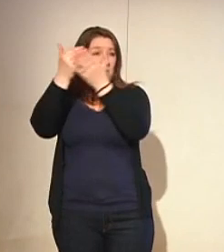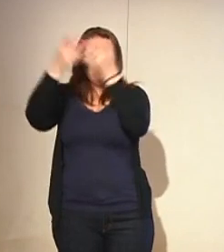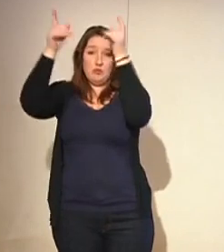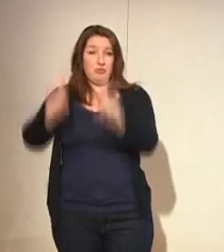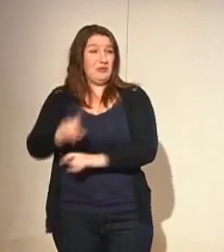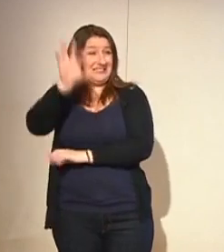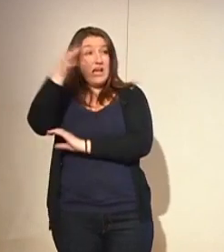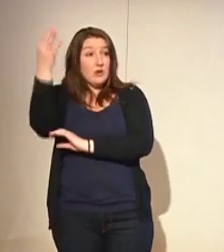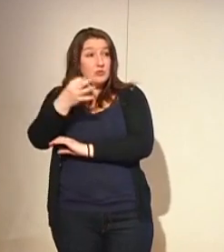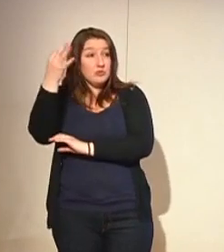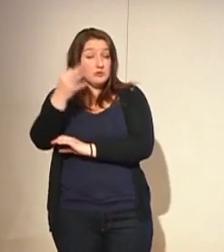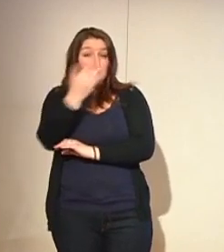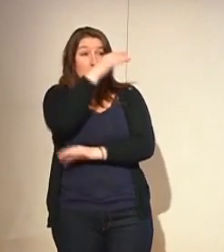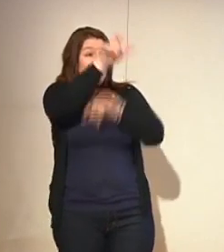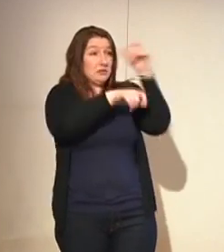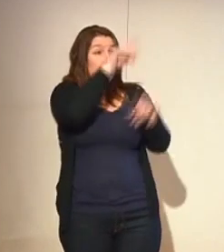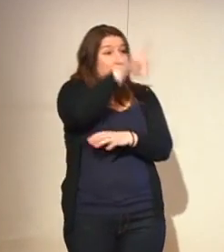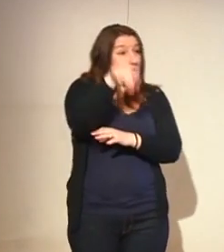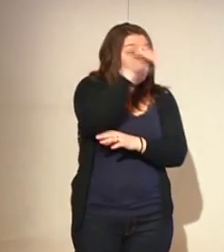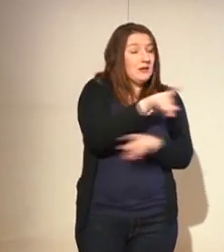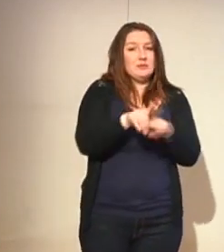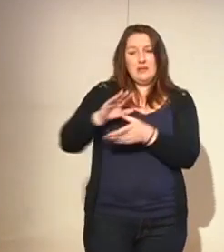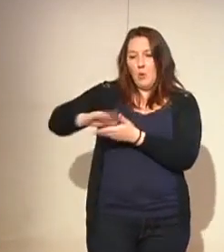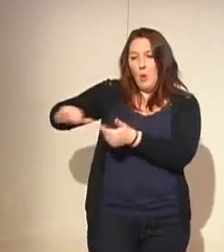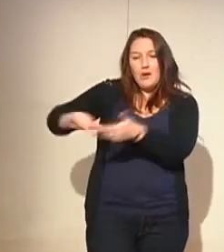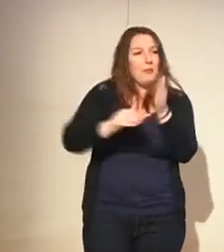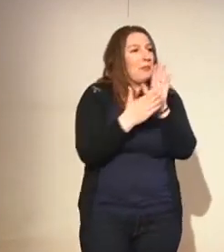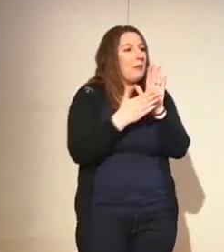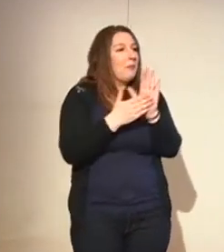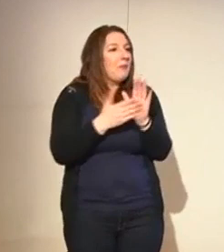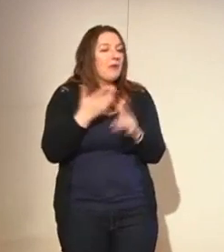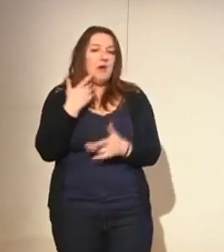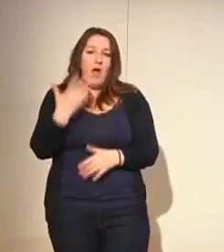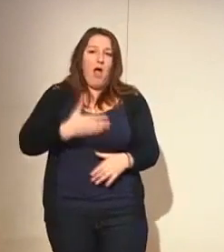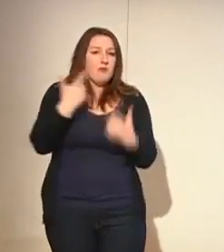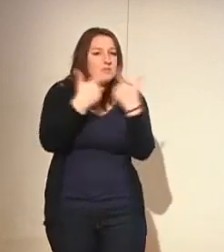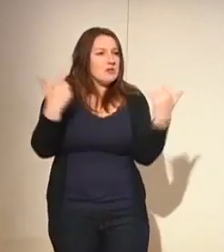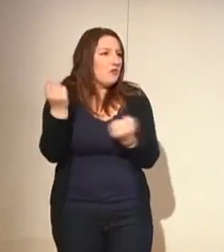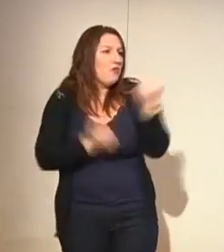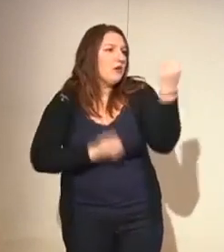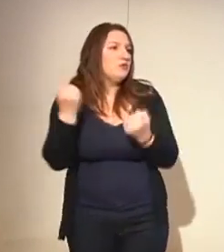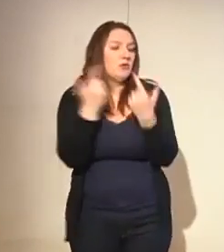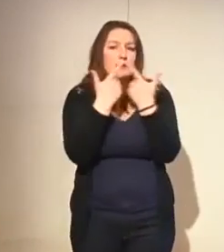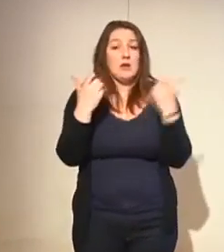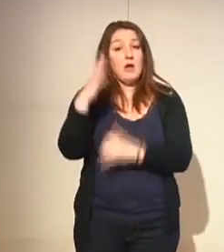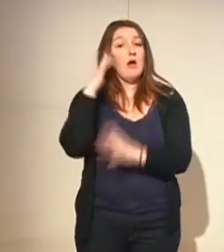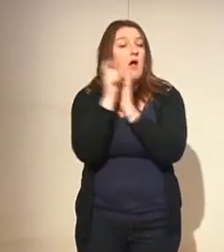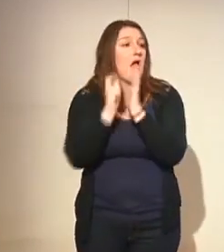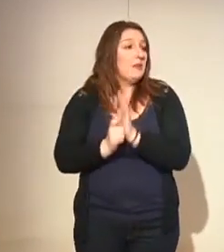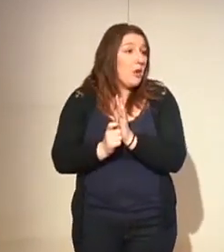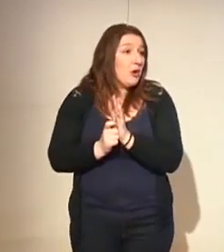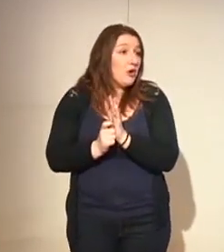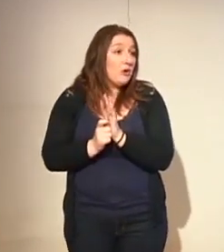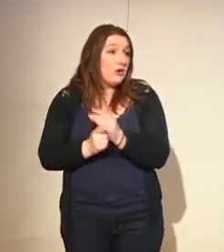supprimées et jetons de présence ainsi que les avantages en nature voiture ou autre chose qui était à l'époque en